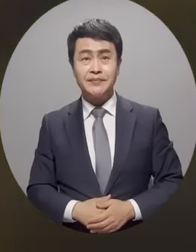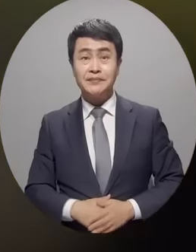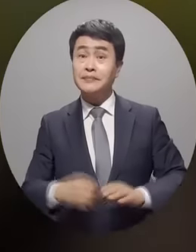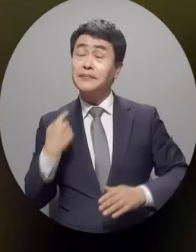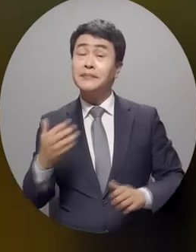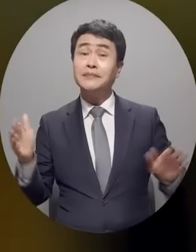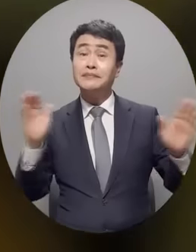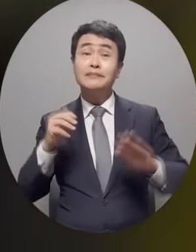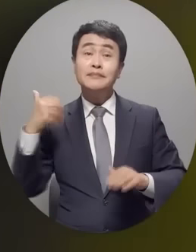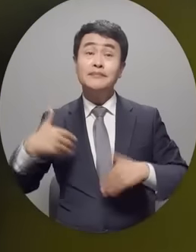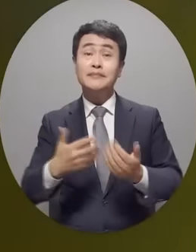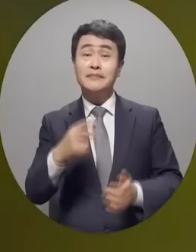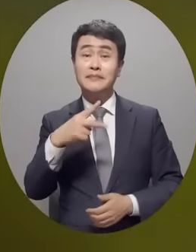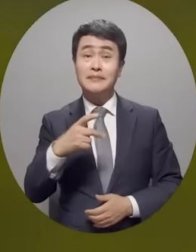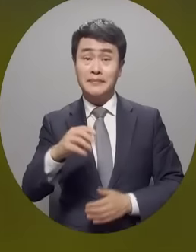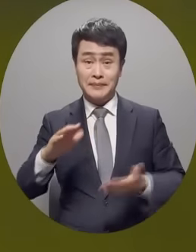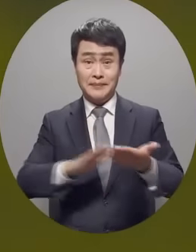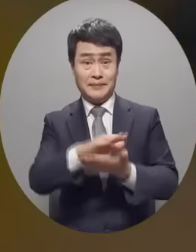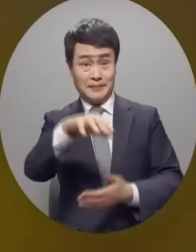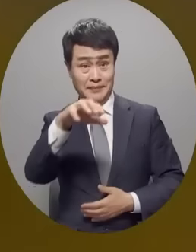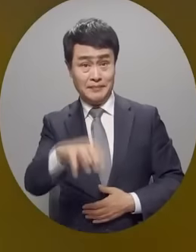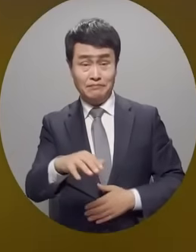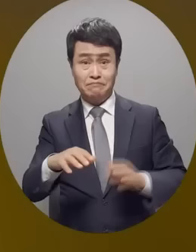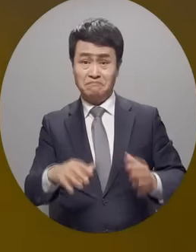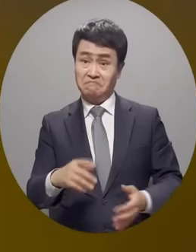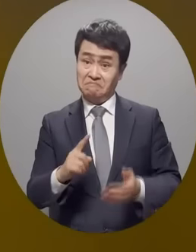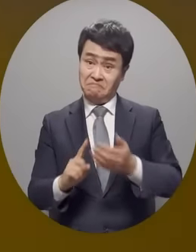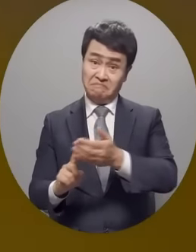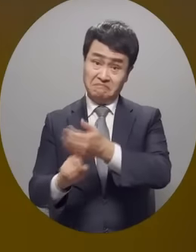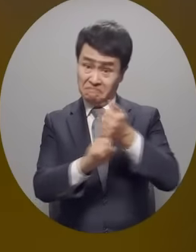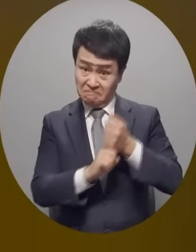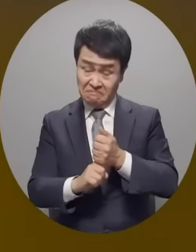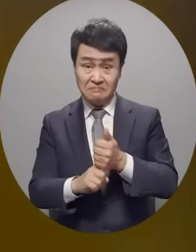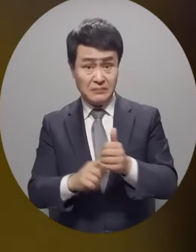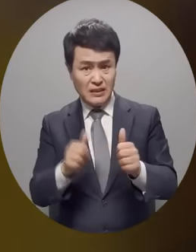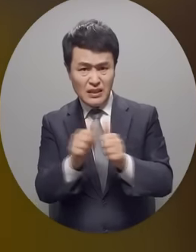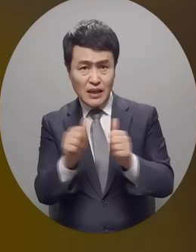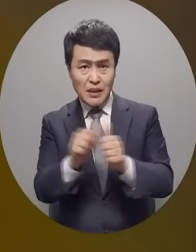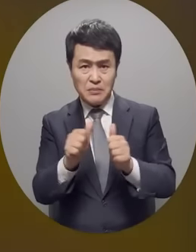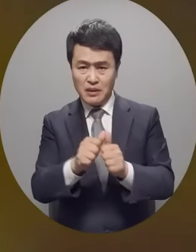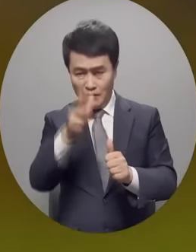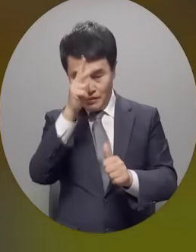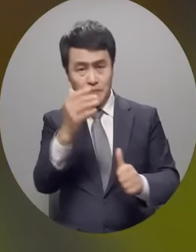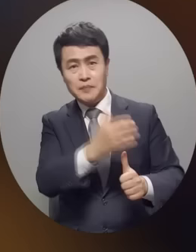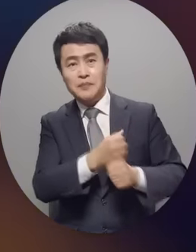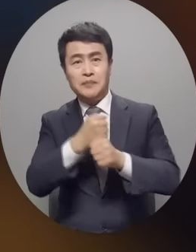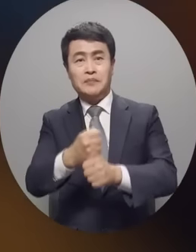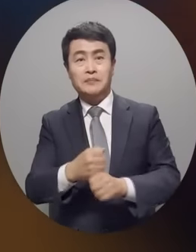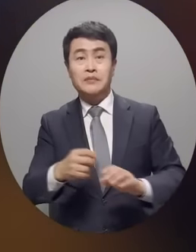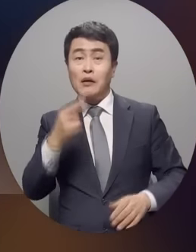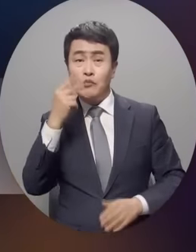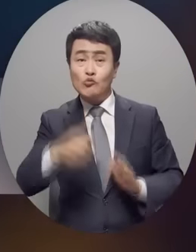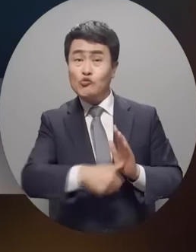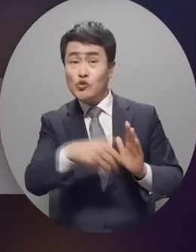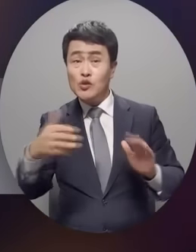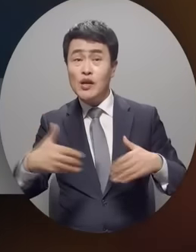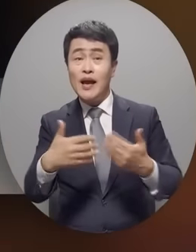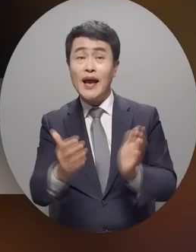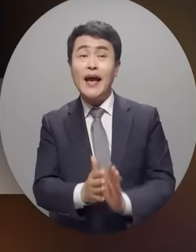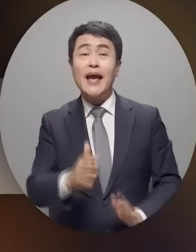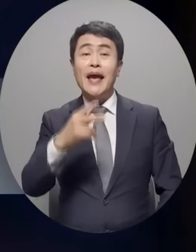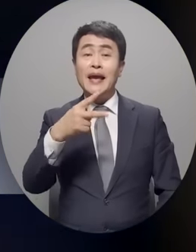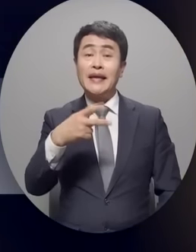어젯밤 중국 상하이의 한 공원. 부처님 복장을 입은 남성이 경찰에게 연행됩니다. 미국의 유명 인사 킴